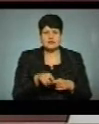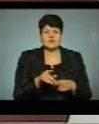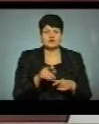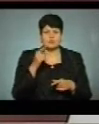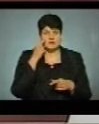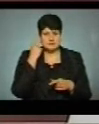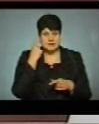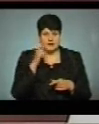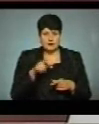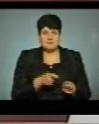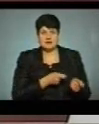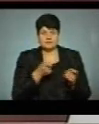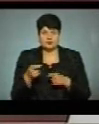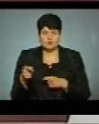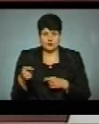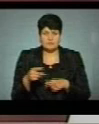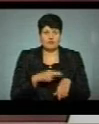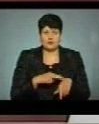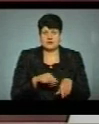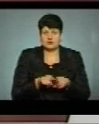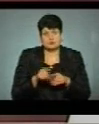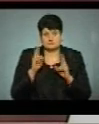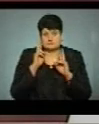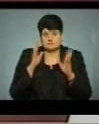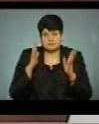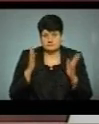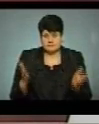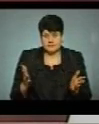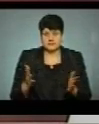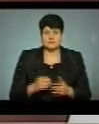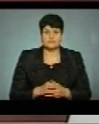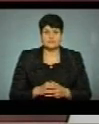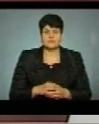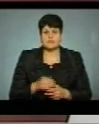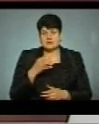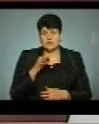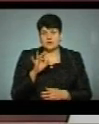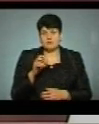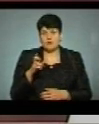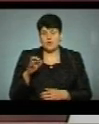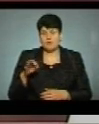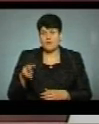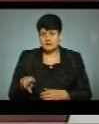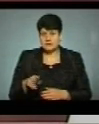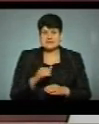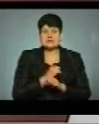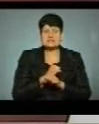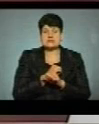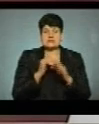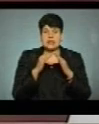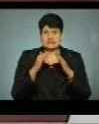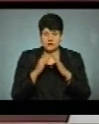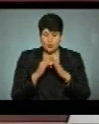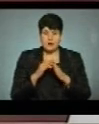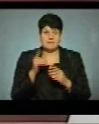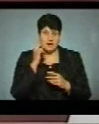з Китаю людей привезуть на Тернопільщину і в поліції, повідомив начальник Нацполіції області Олександр Богомол. Те, що санаторії Медобори розглядають як